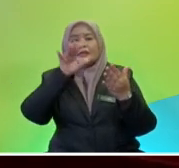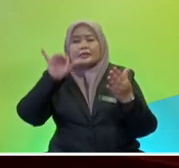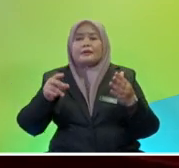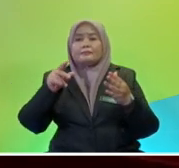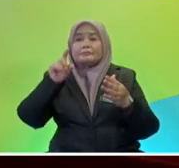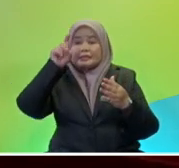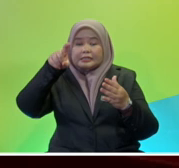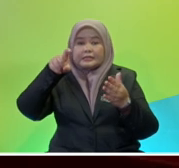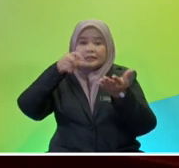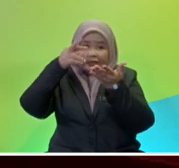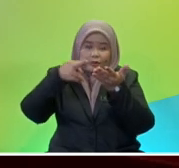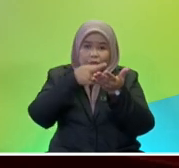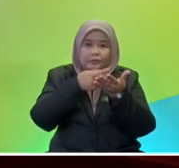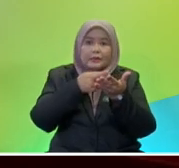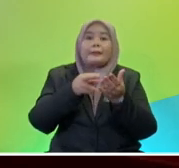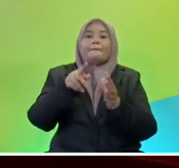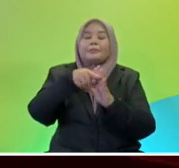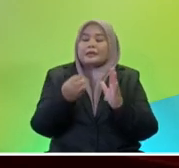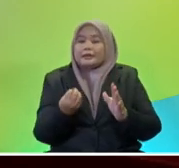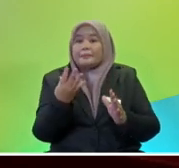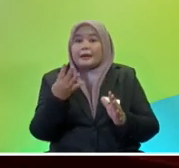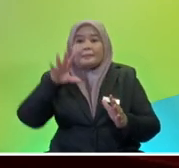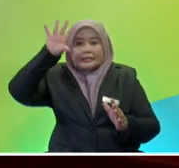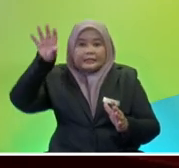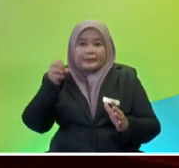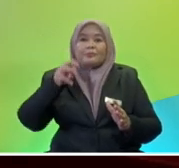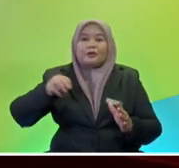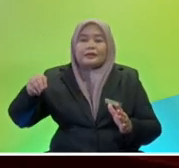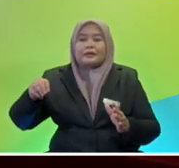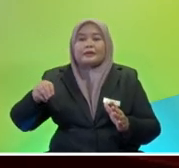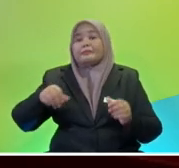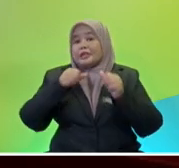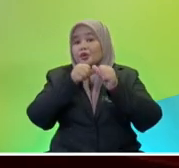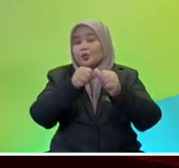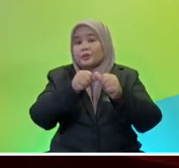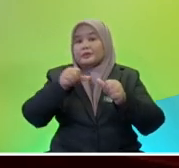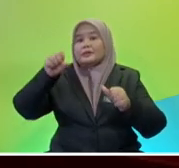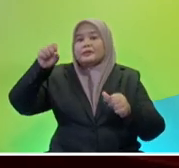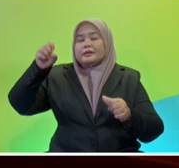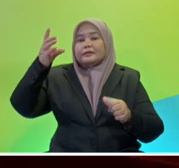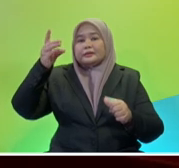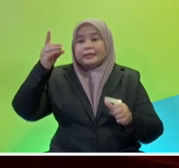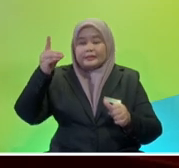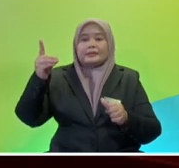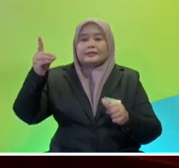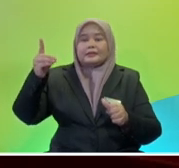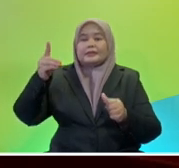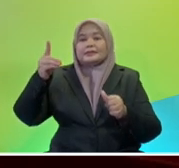direkotkan ialah keuangan pencapaian murid berdasarkan standar pembelajaran